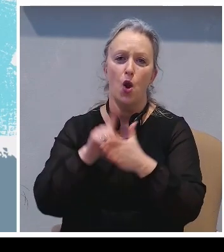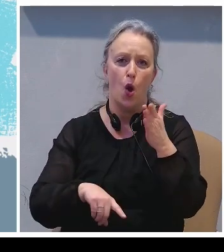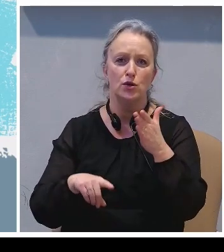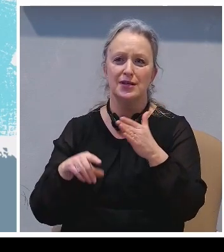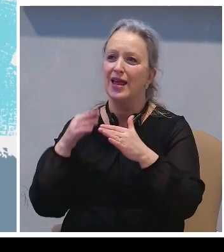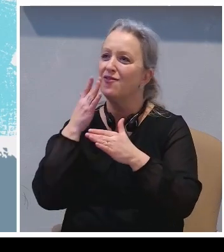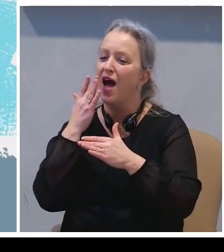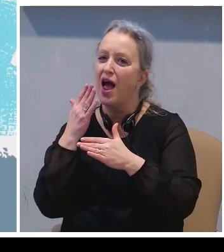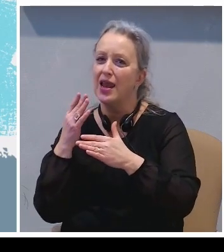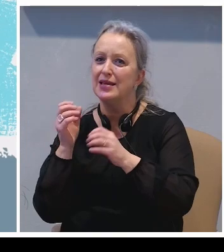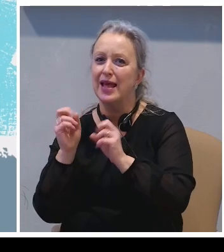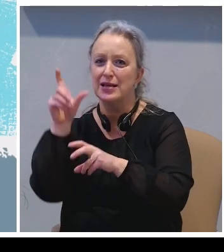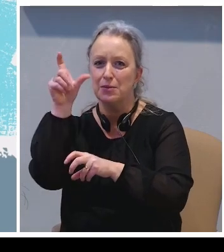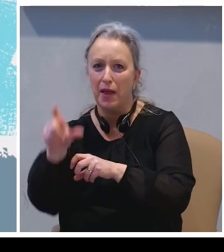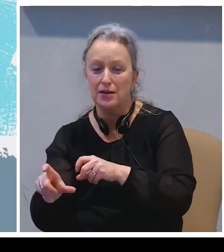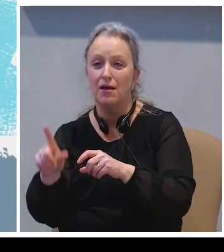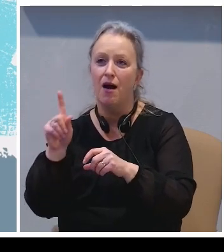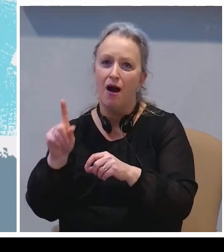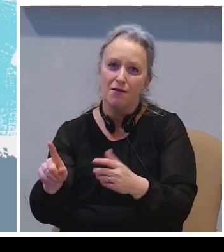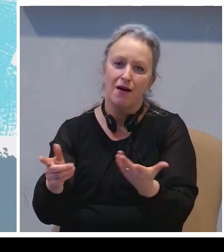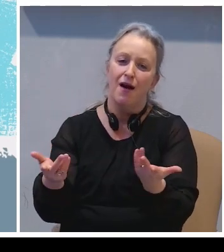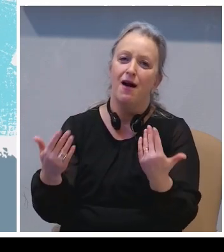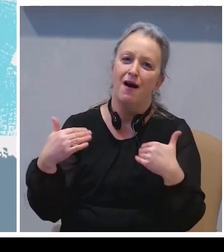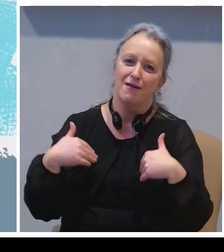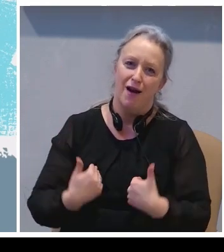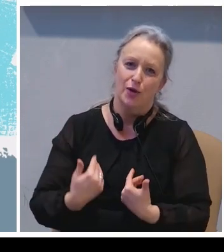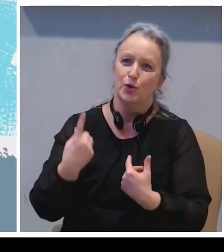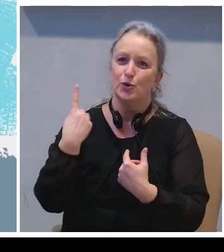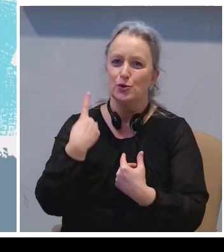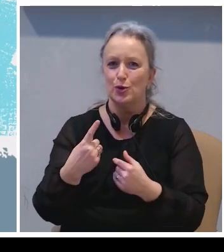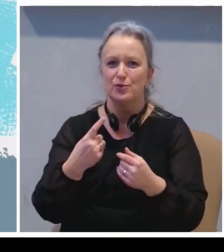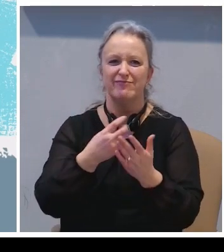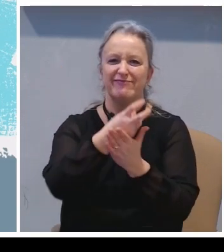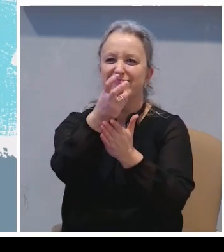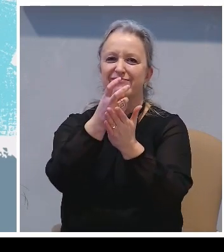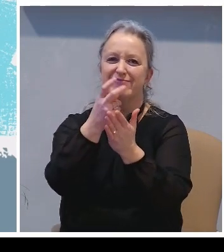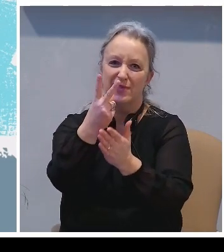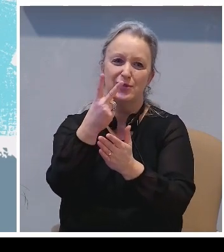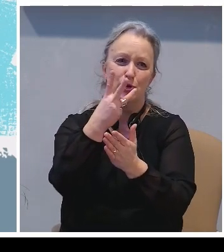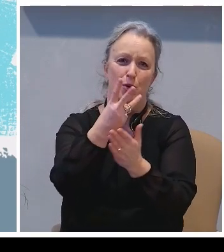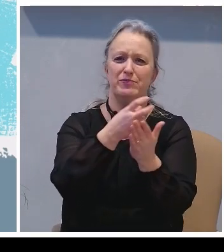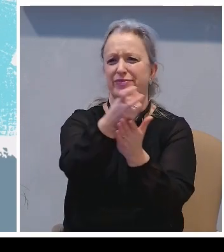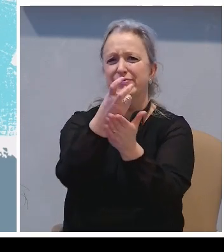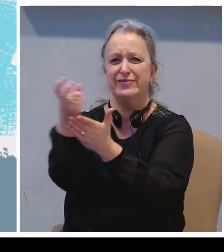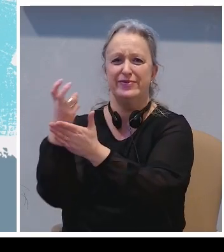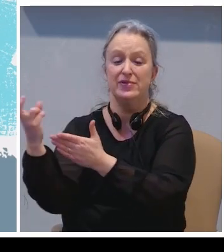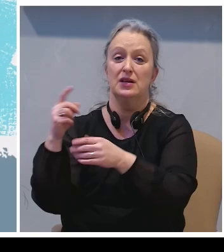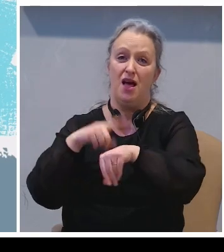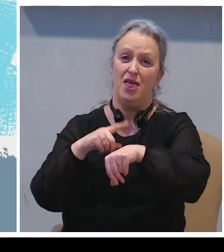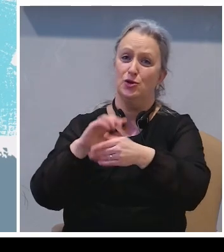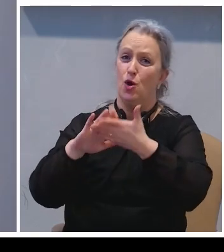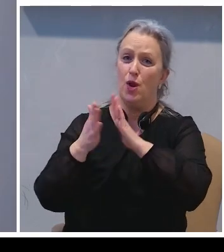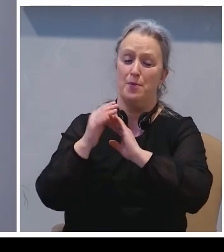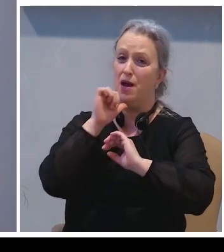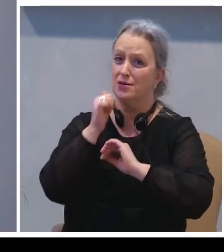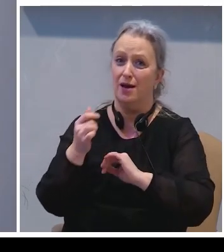esmaseks to be läks here Inglisesse, myself. USA-sse We ja hoped kolmandaga me to lõpuks ikkagi be ajaliselt able kokkuleppele to ei have foreign saanud, speakers. aga